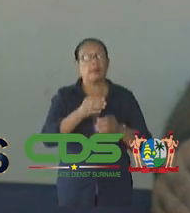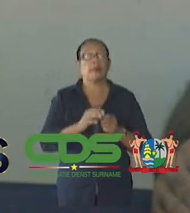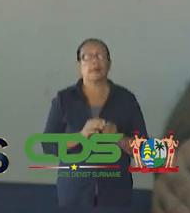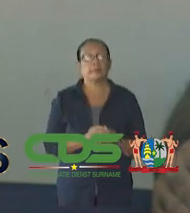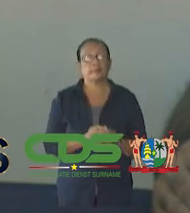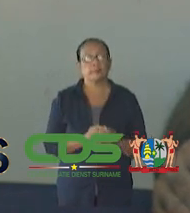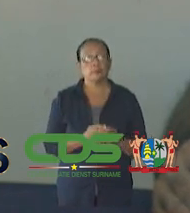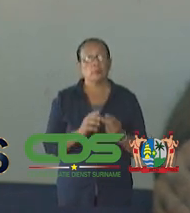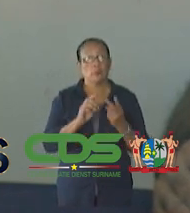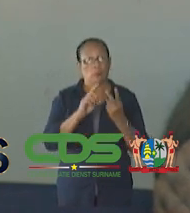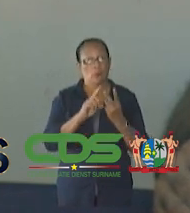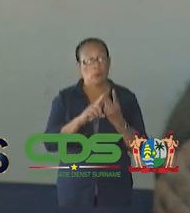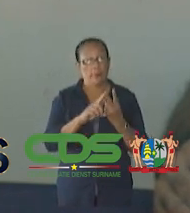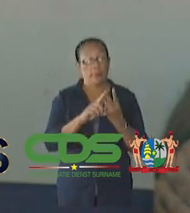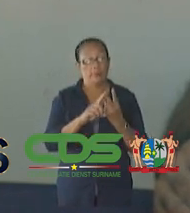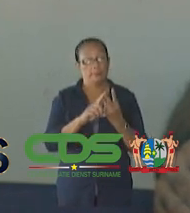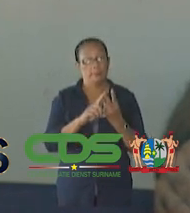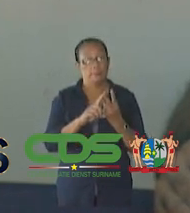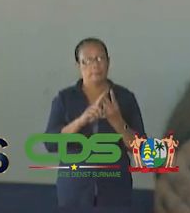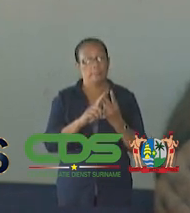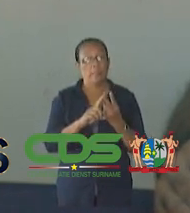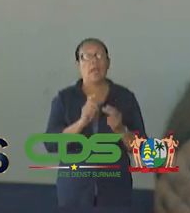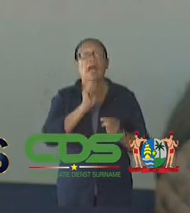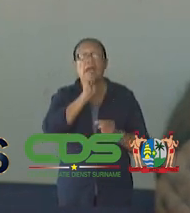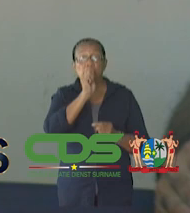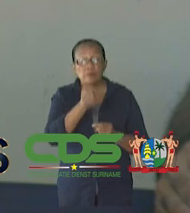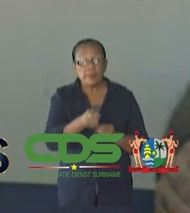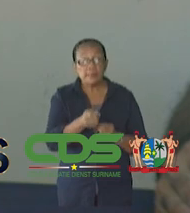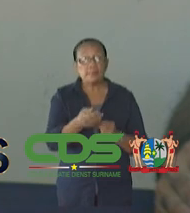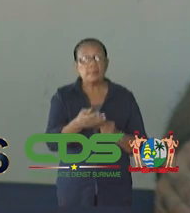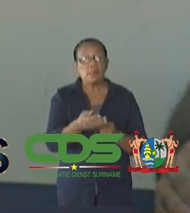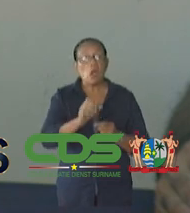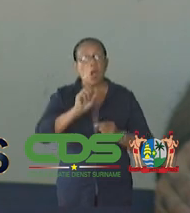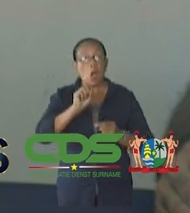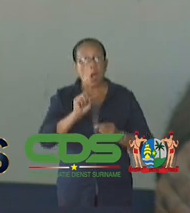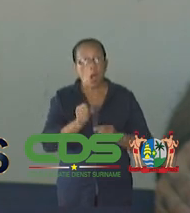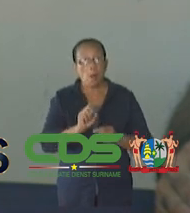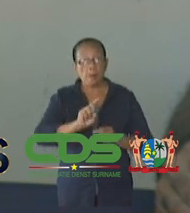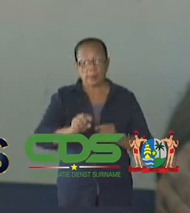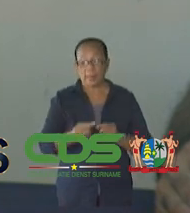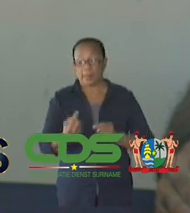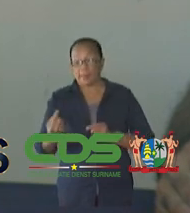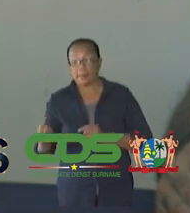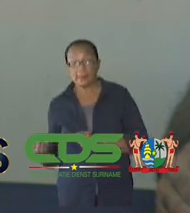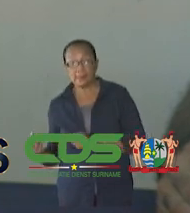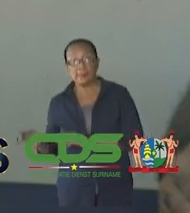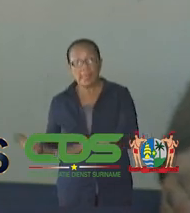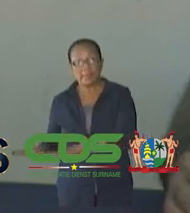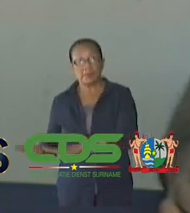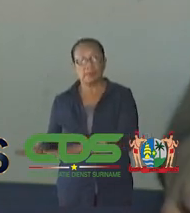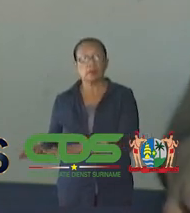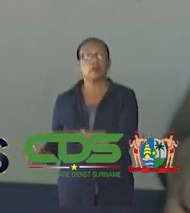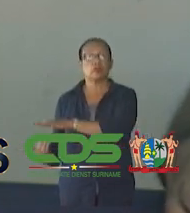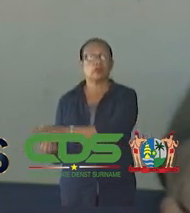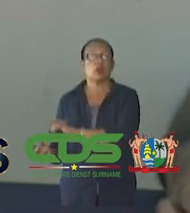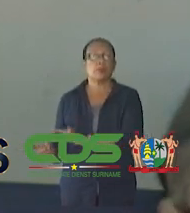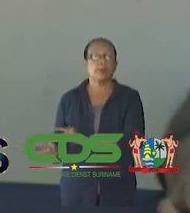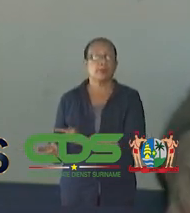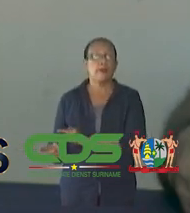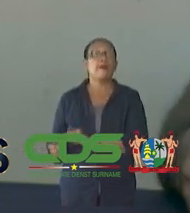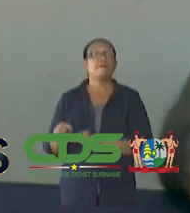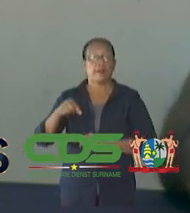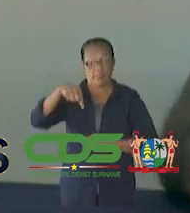Verder is er nu het advies om quarantaine op te heffen. Dus vanaf